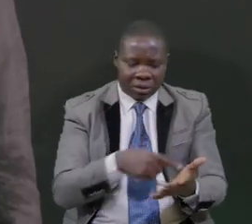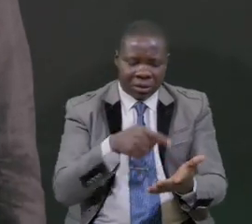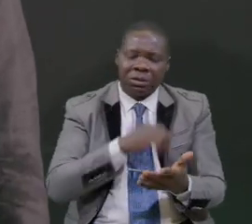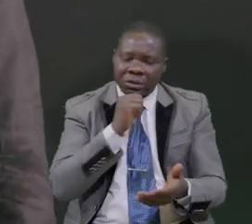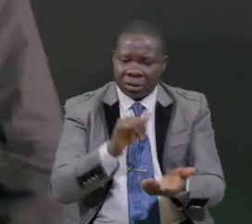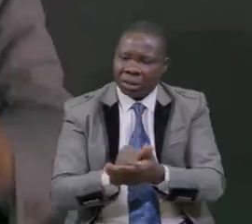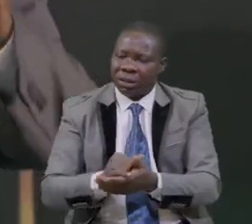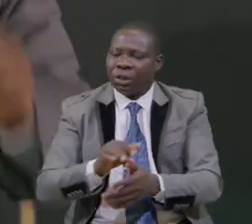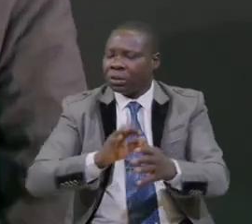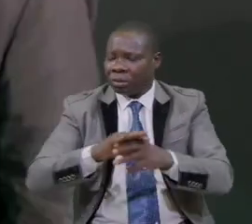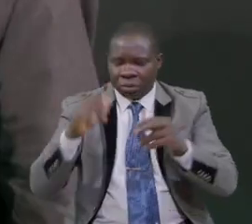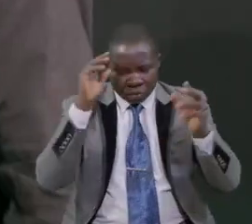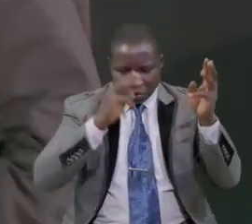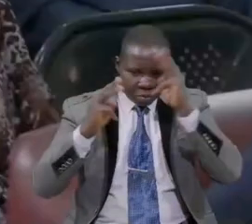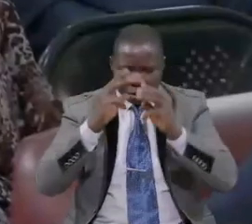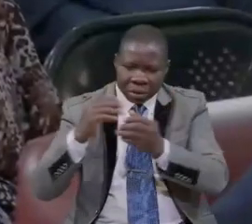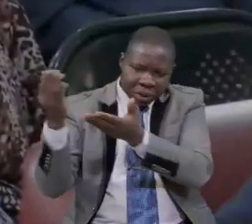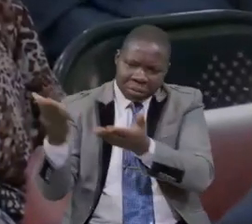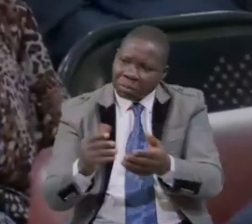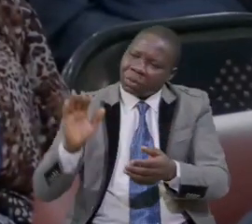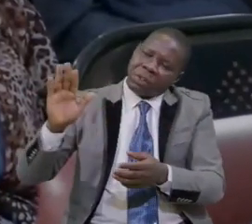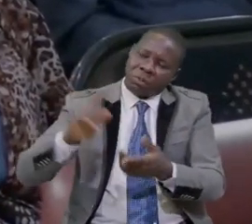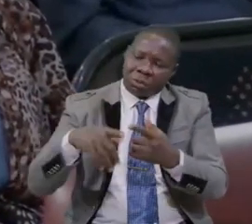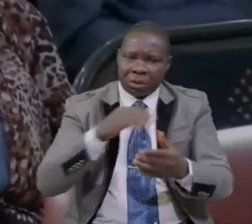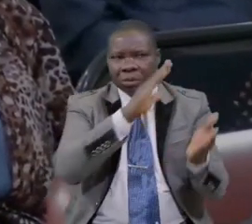quelque chose d'inimaginable va lui arriver.